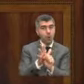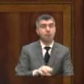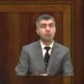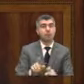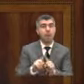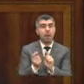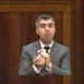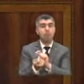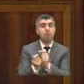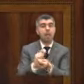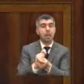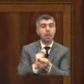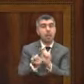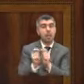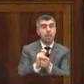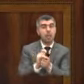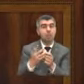تحول عدة مرات،